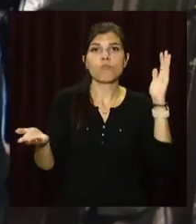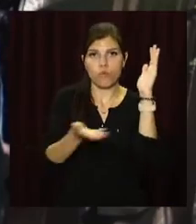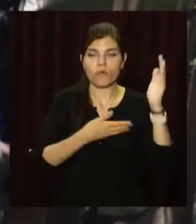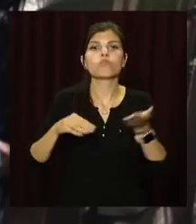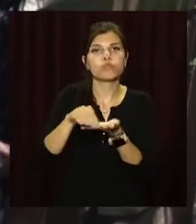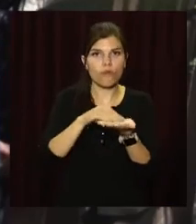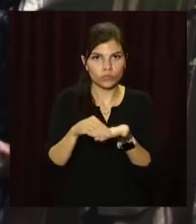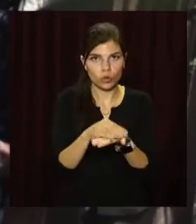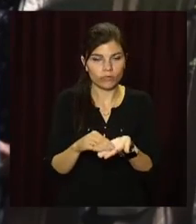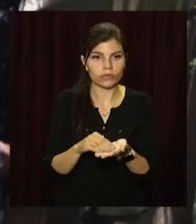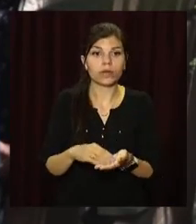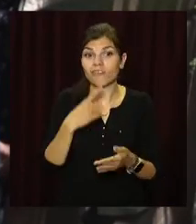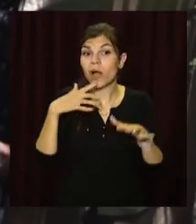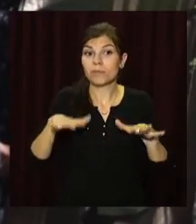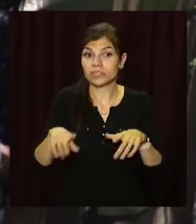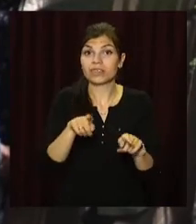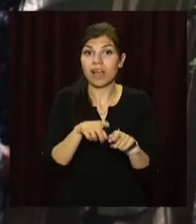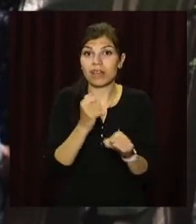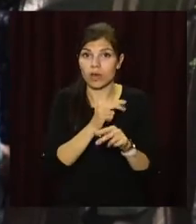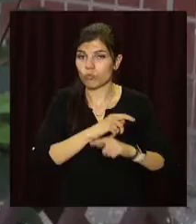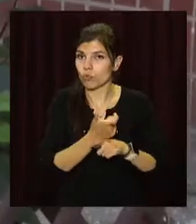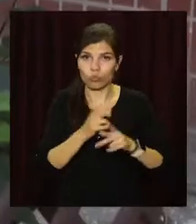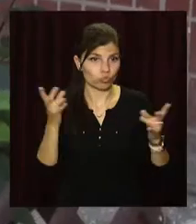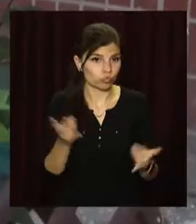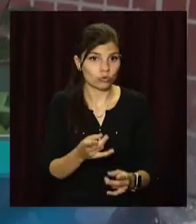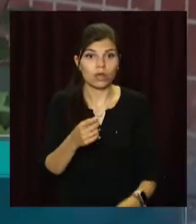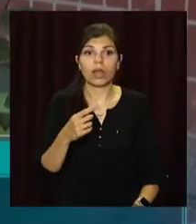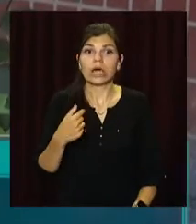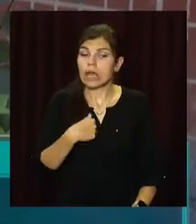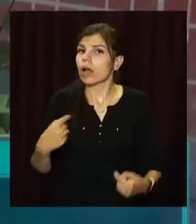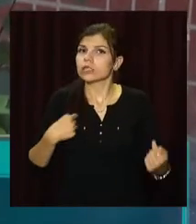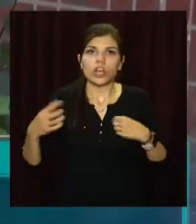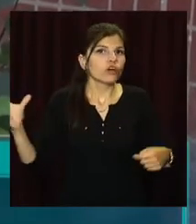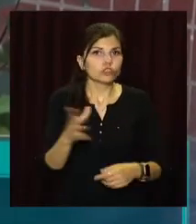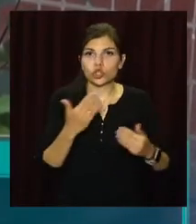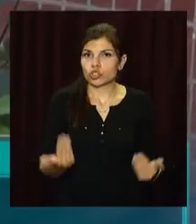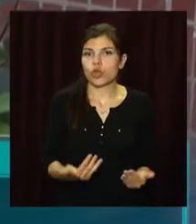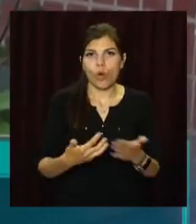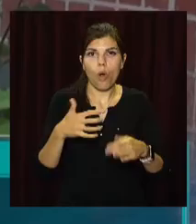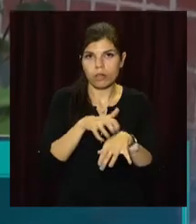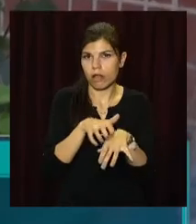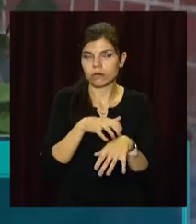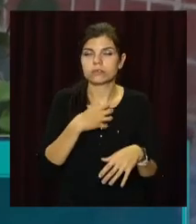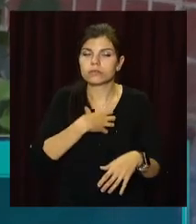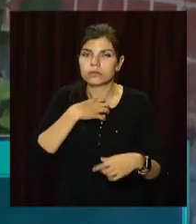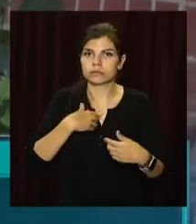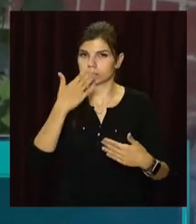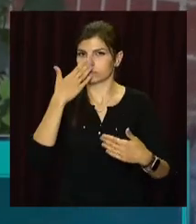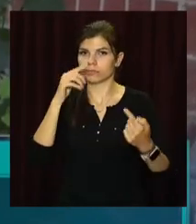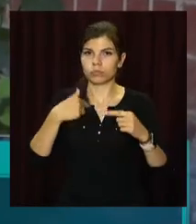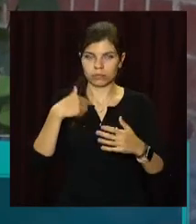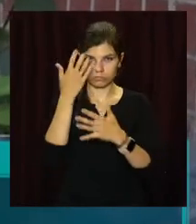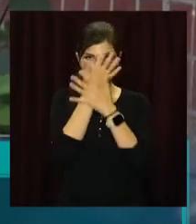повторно. За словами місцевих, такі роботи вкрай необхідні. Я страдаю всю життя від алергії.